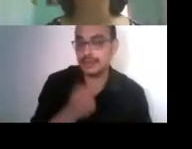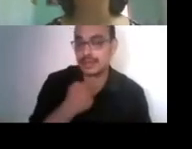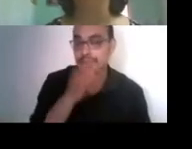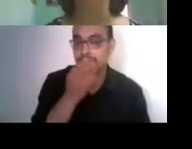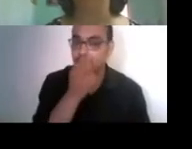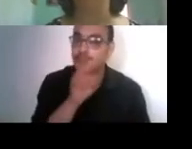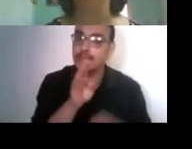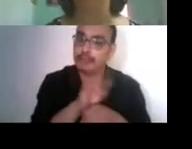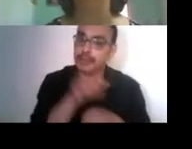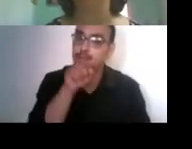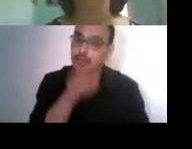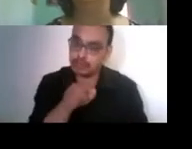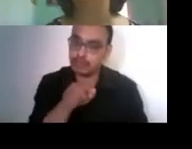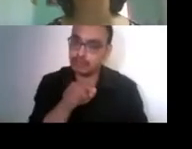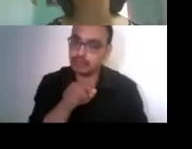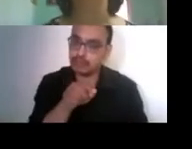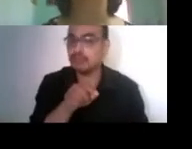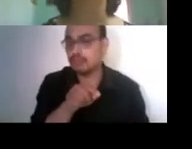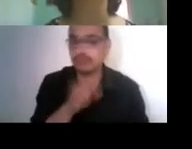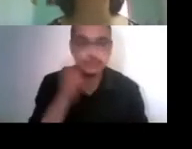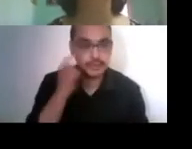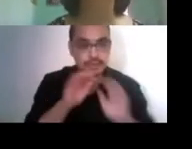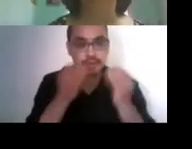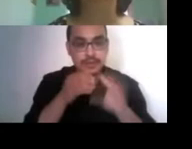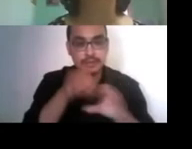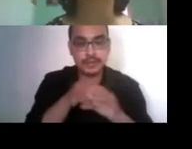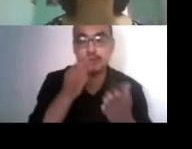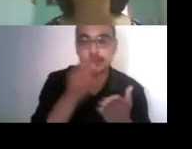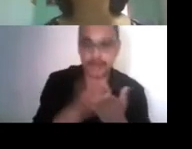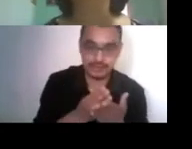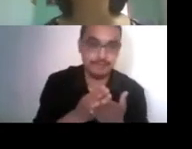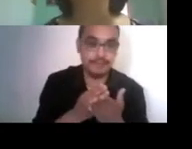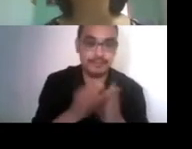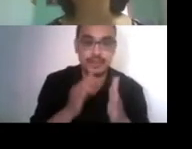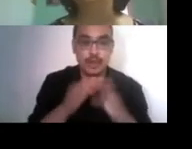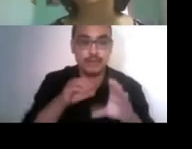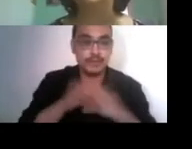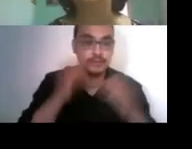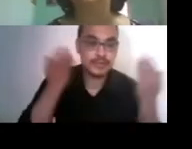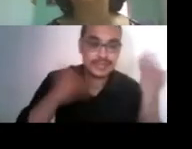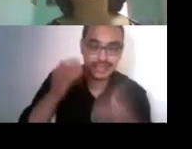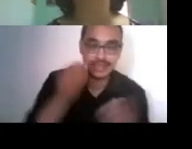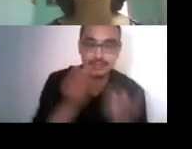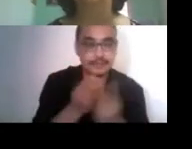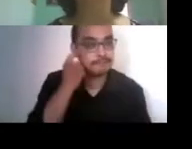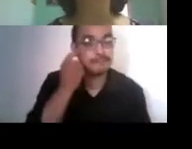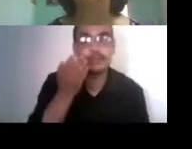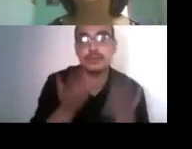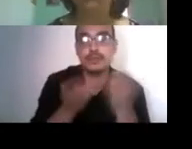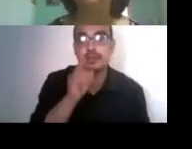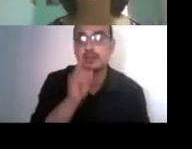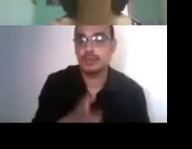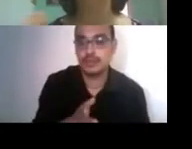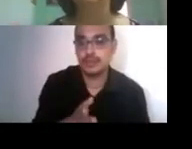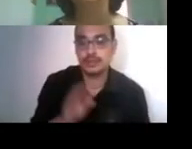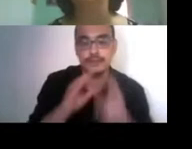यो चाहिँ हामीलाई के लाग्छ कतै हाम्रो समाजमा मात्र घरेलु हिंसा हुन्छ कि जस्तो लाग्छ होइन, तर होइन,